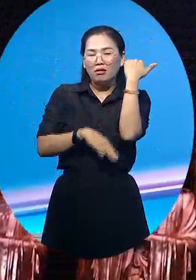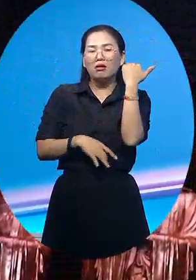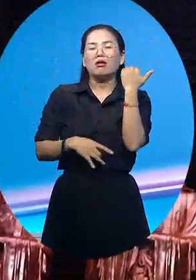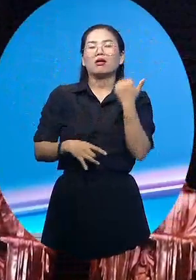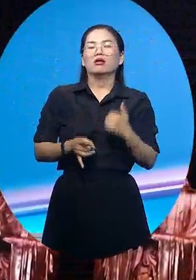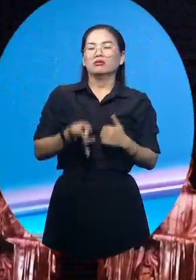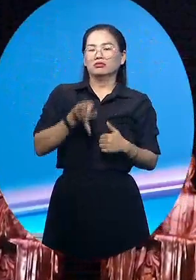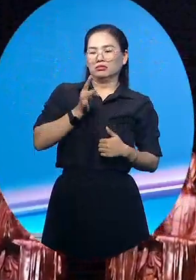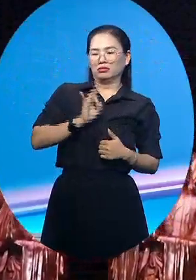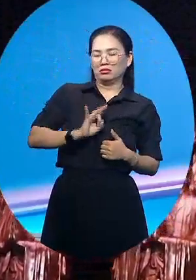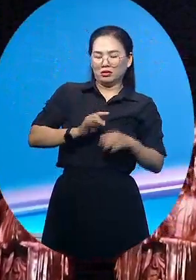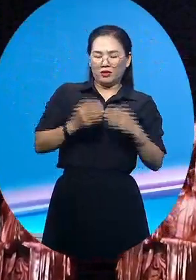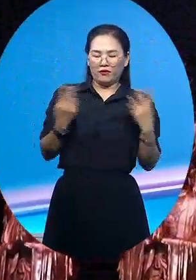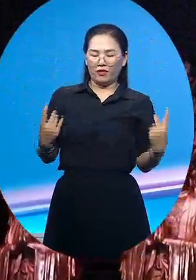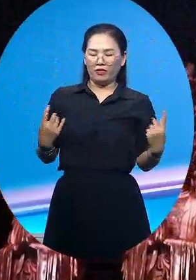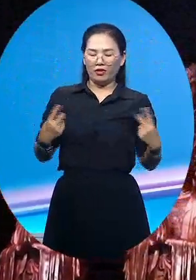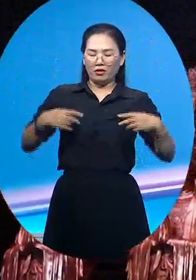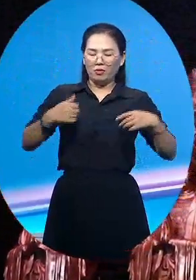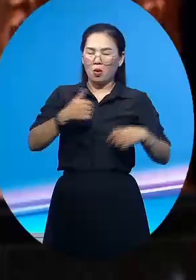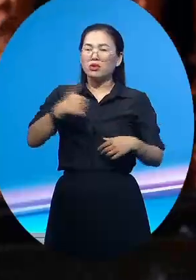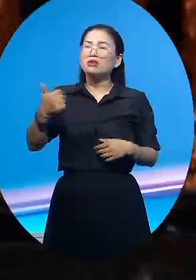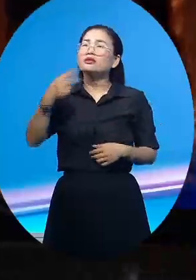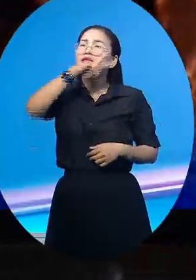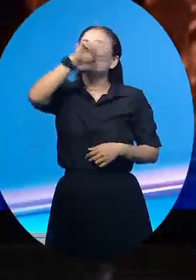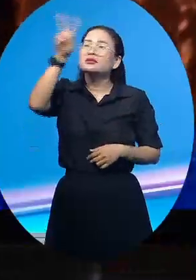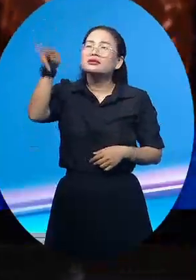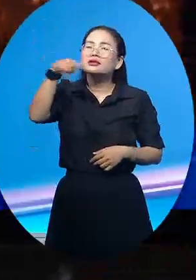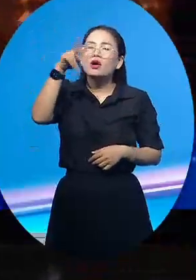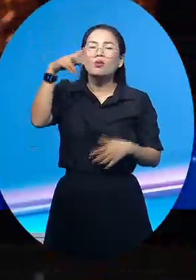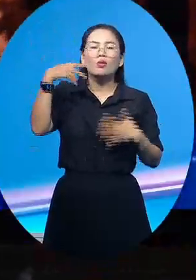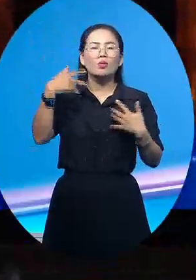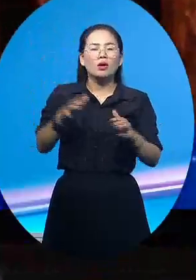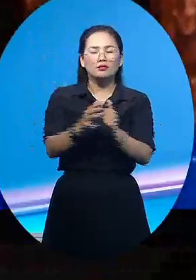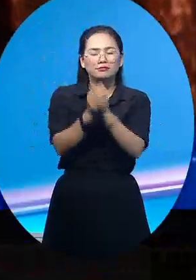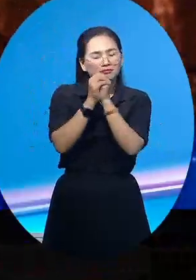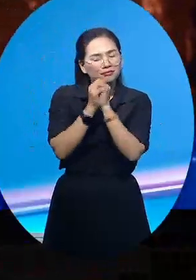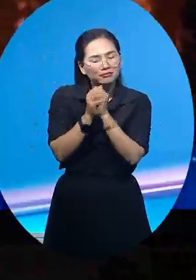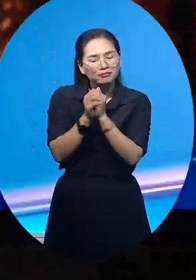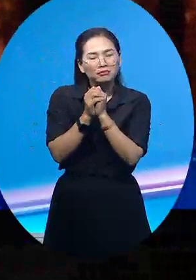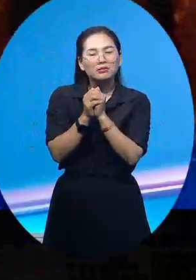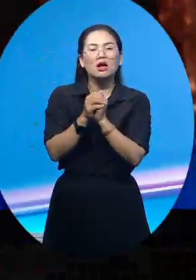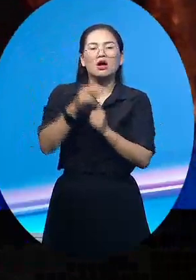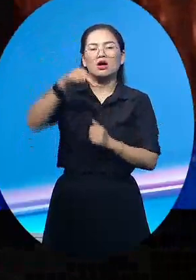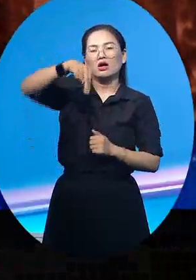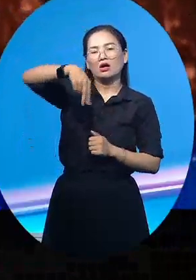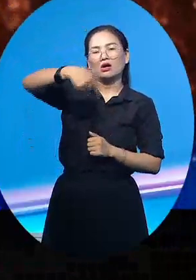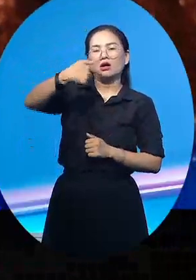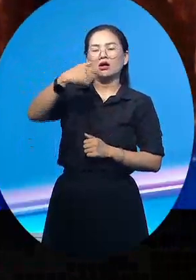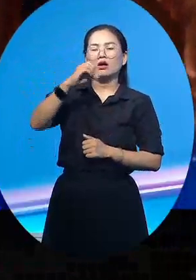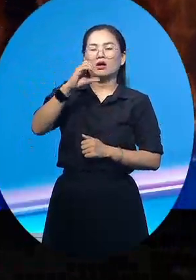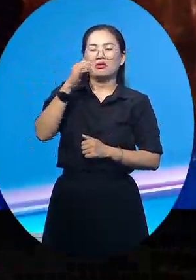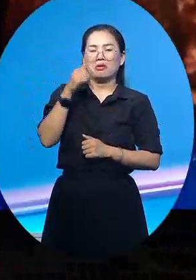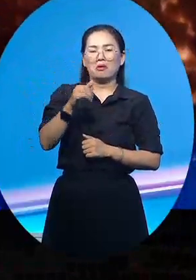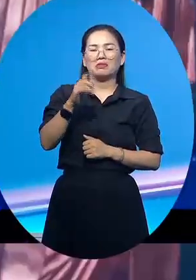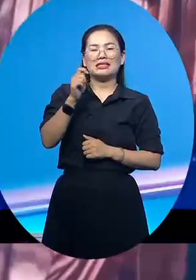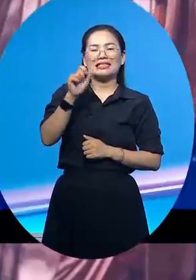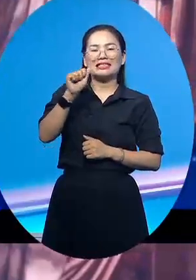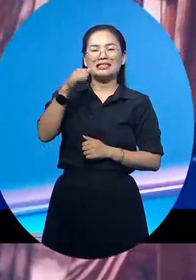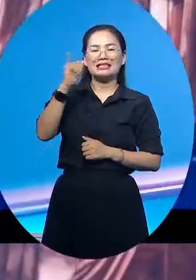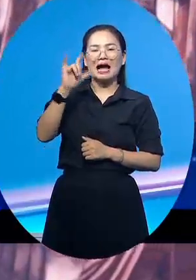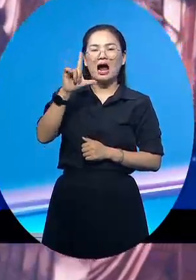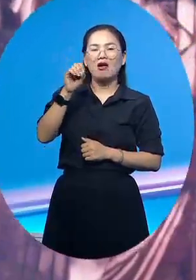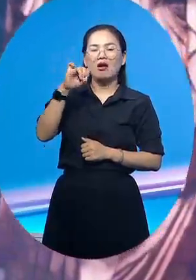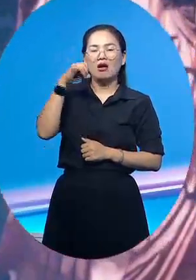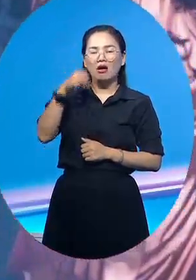Bà Tây Bổ Đà Sơn Phật tử và Du khách sẽ được tận mắt chiêm Bái đảnh lễ ngọc xá lợi Đức Phật Thích Ca Mâu Ni diễn ra đến ngày